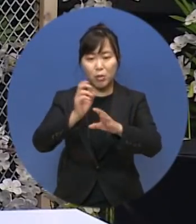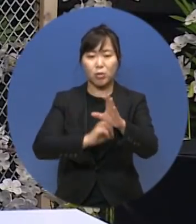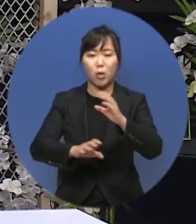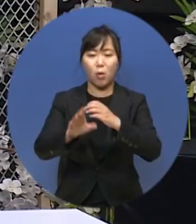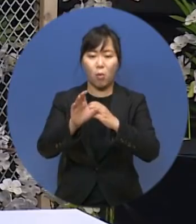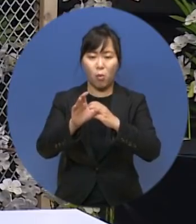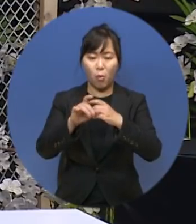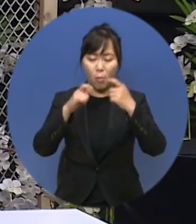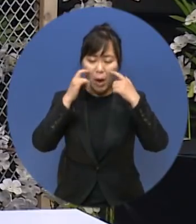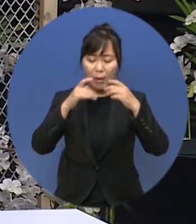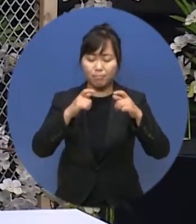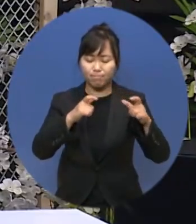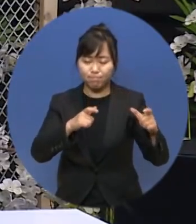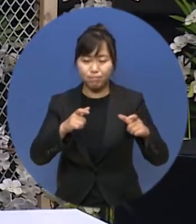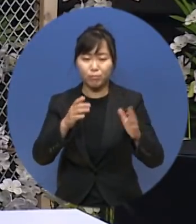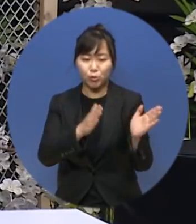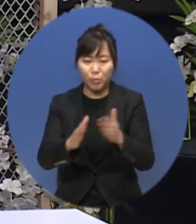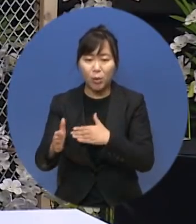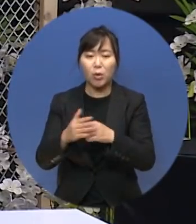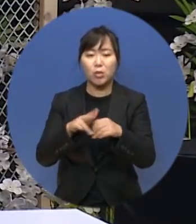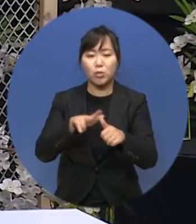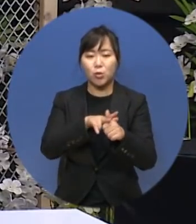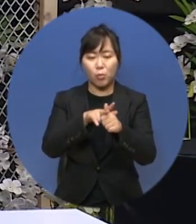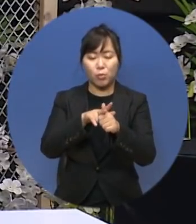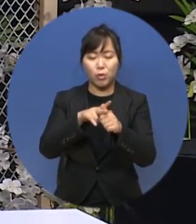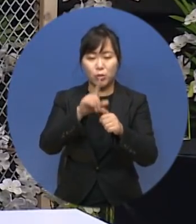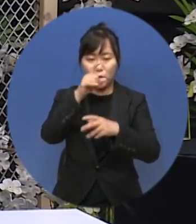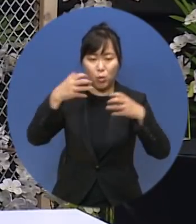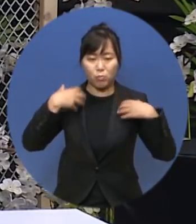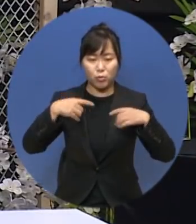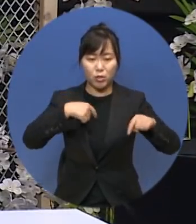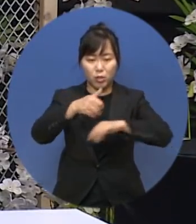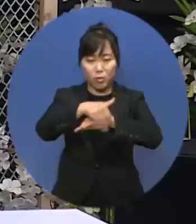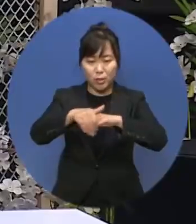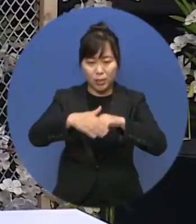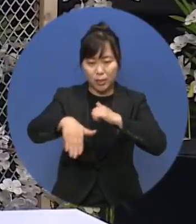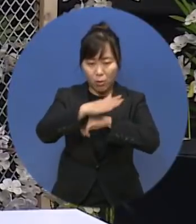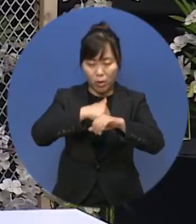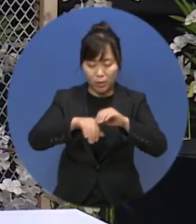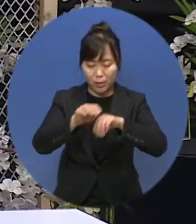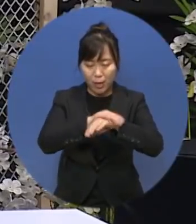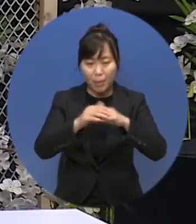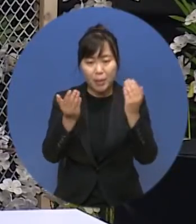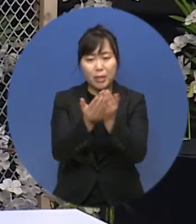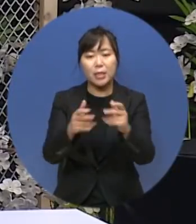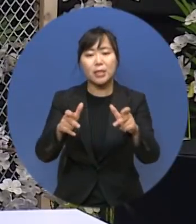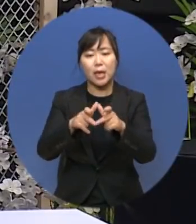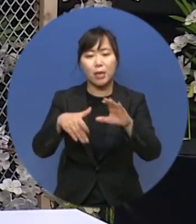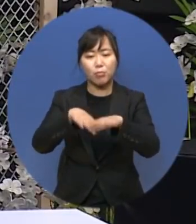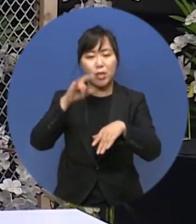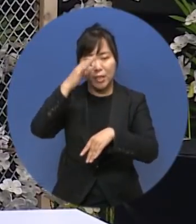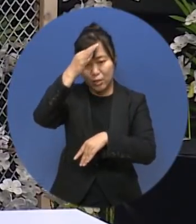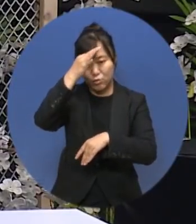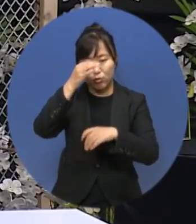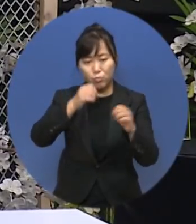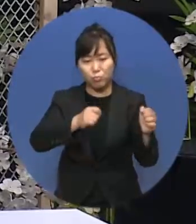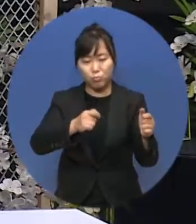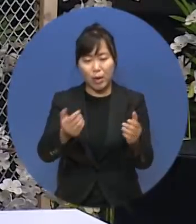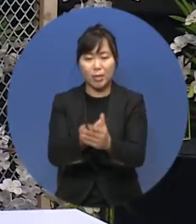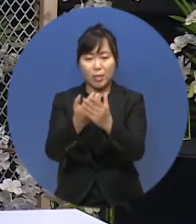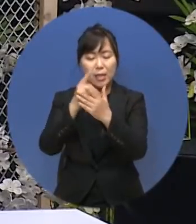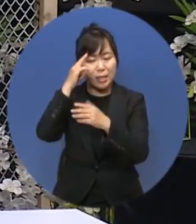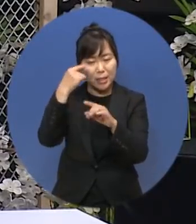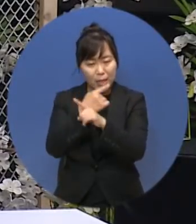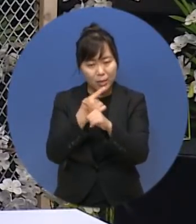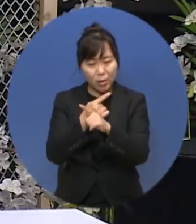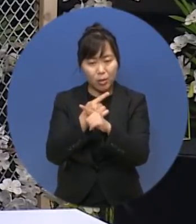더욱 확고히 다지고 정부 정책 동향에 발맞추어서 장애인 문화예술 활성화, 인식 개선에